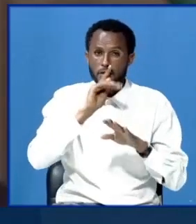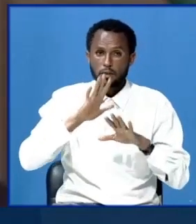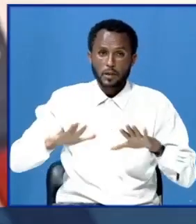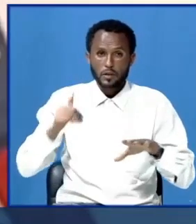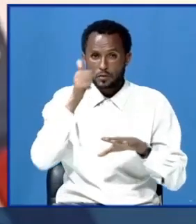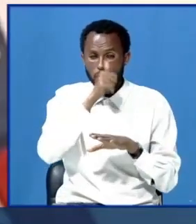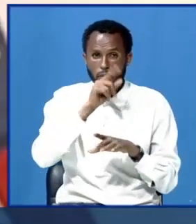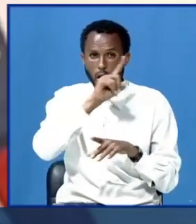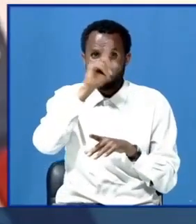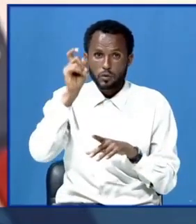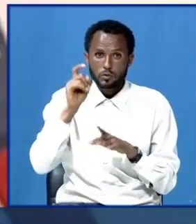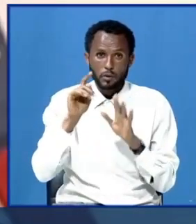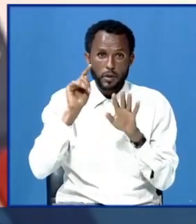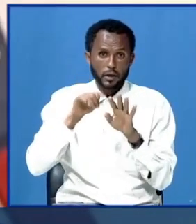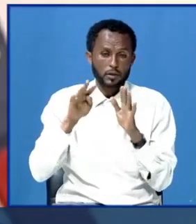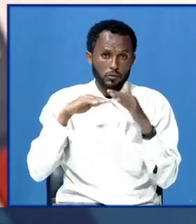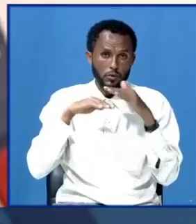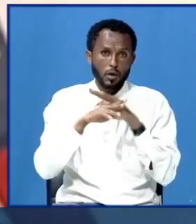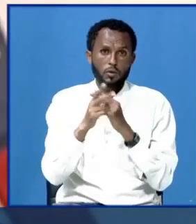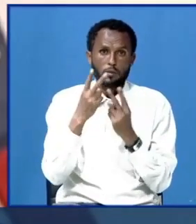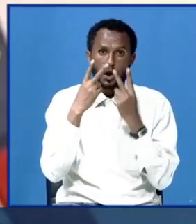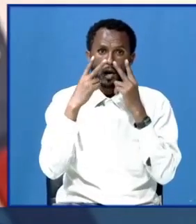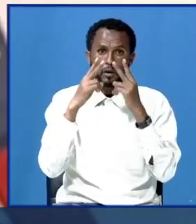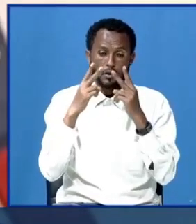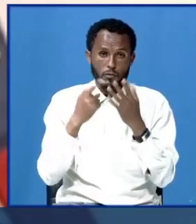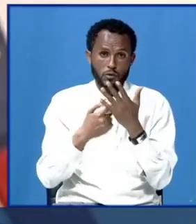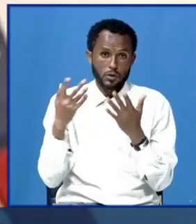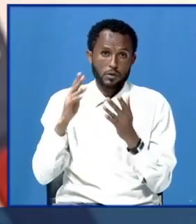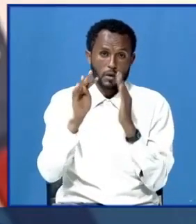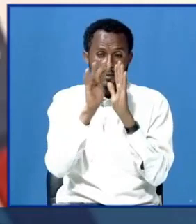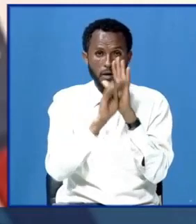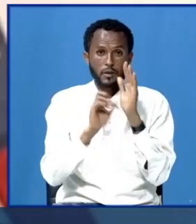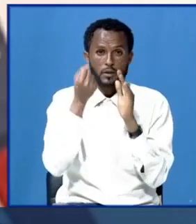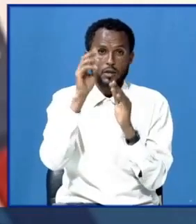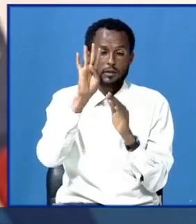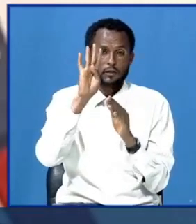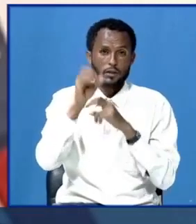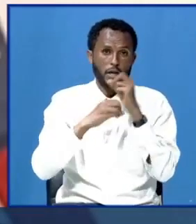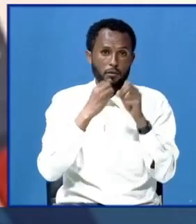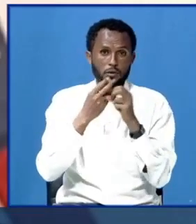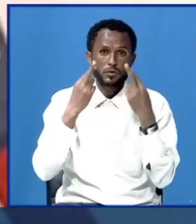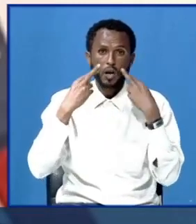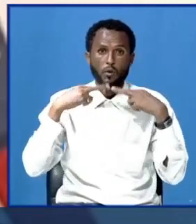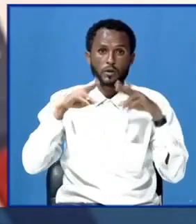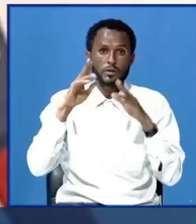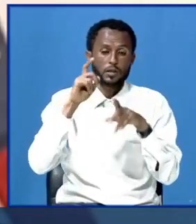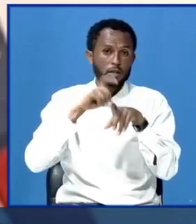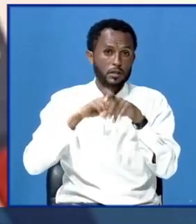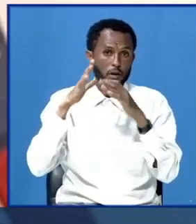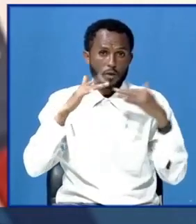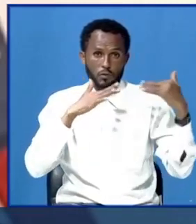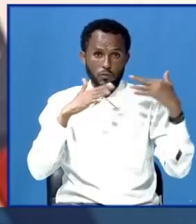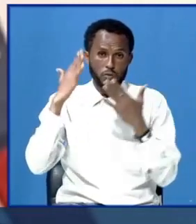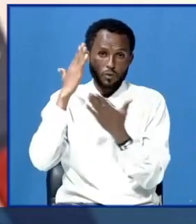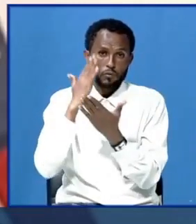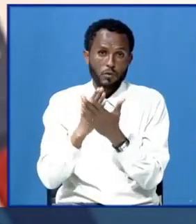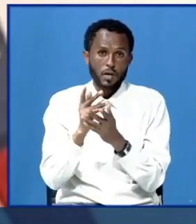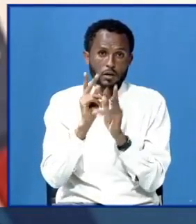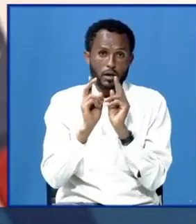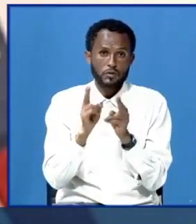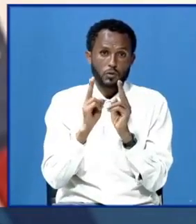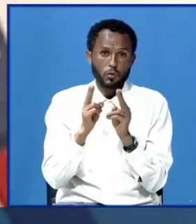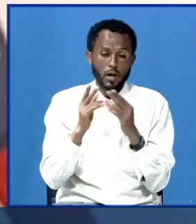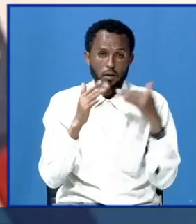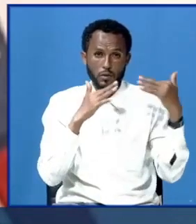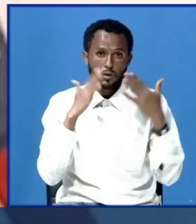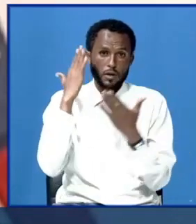ናብ ሕቶ ምልክት ዘእቱ ምዃኑ ድማ ኣገንዚቦም። ኣብ ወርሒ መጋቢት 2014 ዓ ም ዝተኣወጀ ግዜያዊ ተጻብኦ ዶ ምባል ብህፁፅ ናብ ተኩሲ